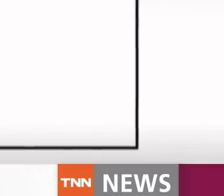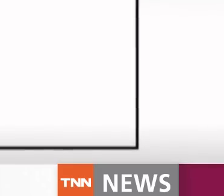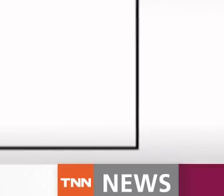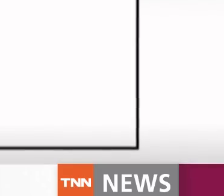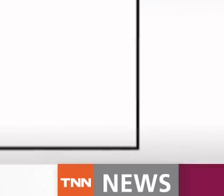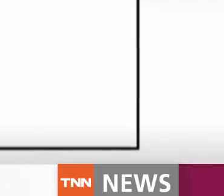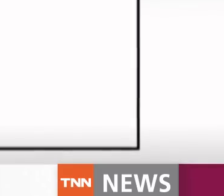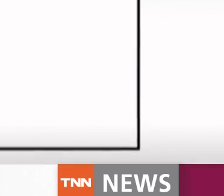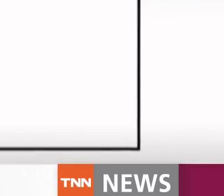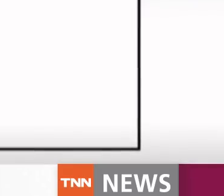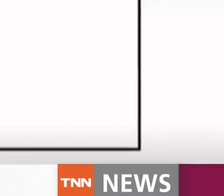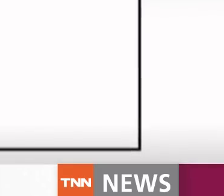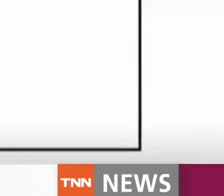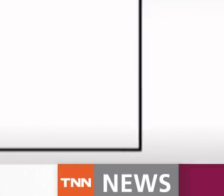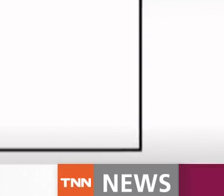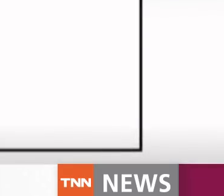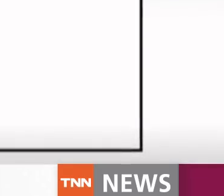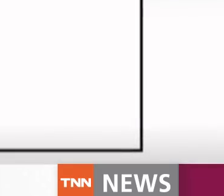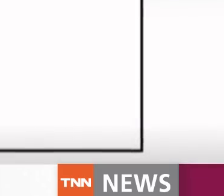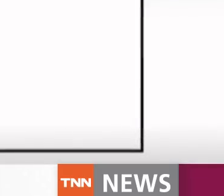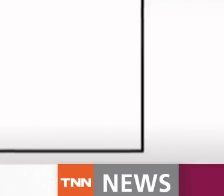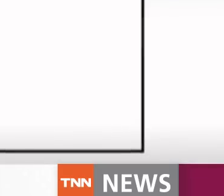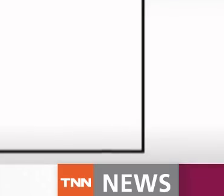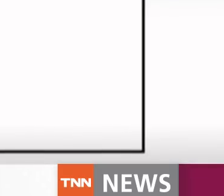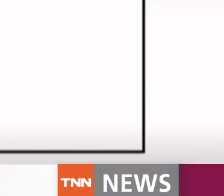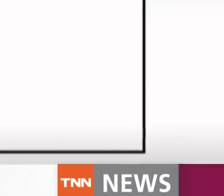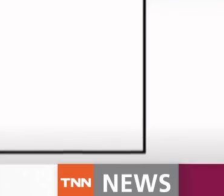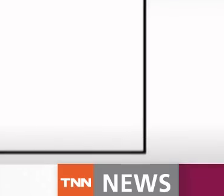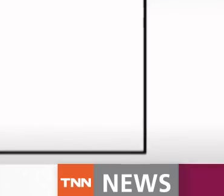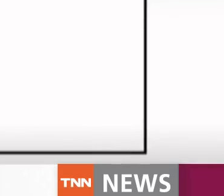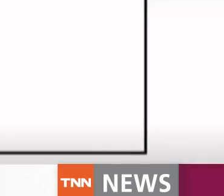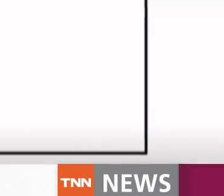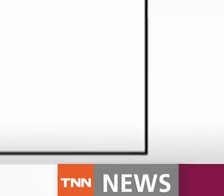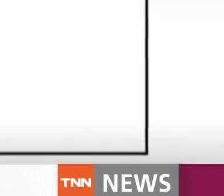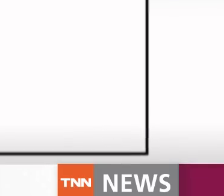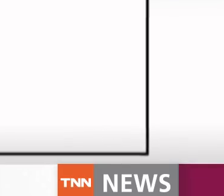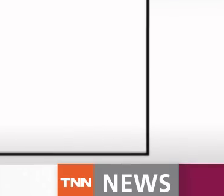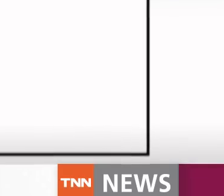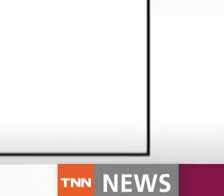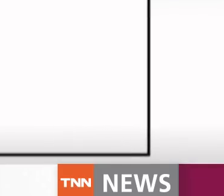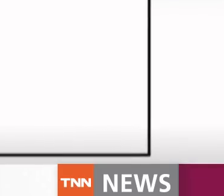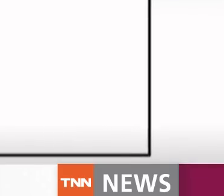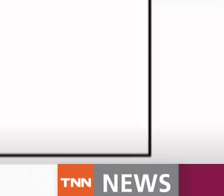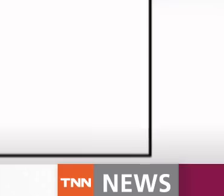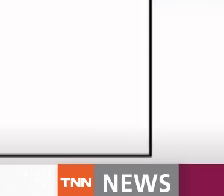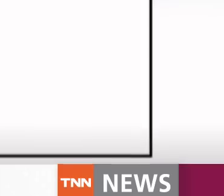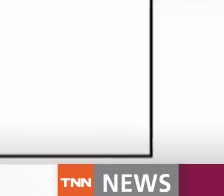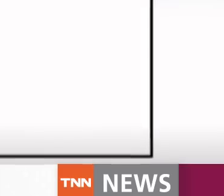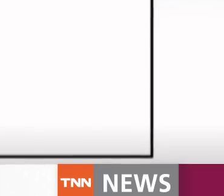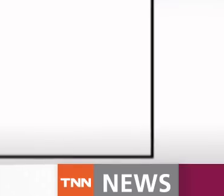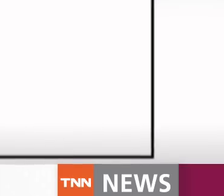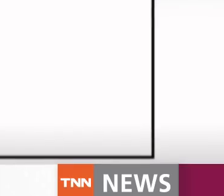บุรีสมุทรสงครามสมุทรสาครเพชรบูรณ์ชลบุรีนครนายกและสระแก้วเสียชีวิตจังหวัดละ1ค